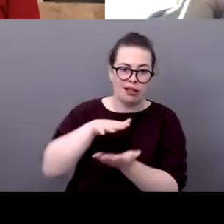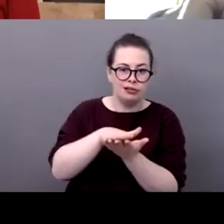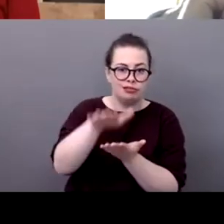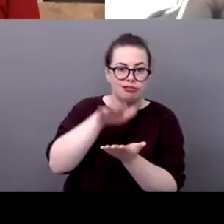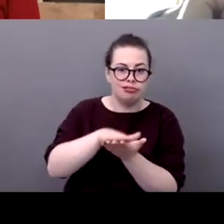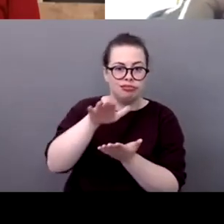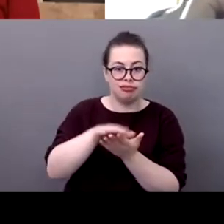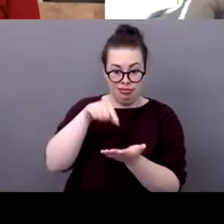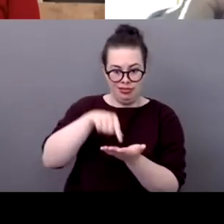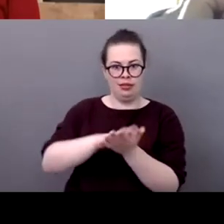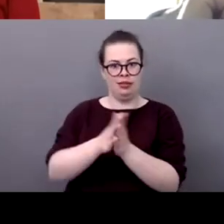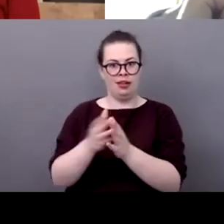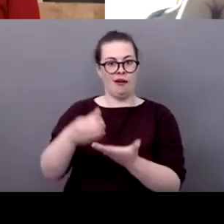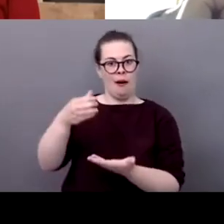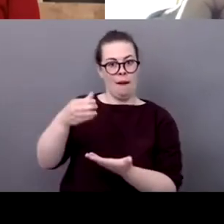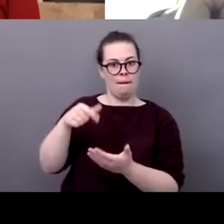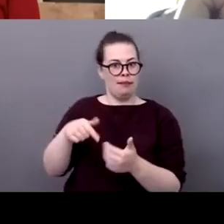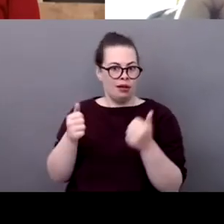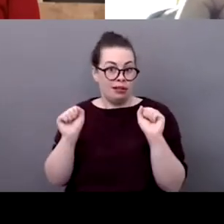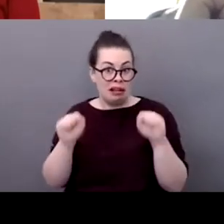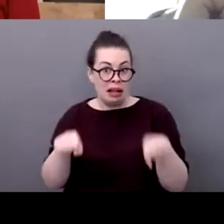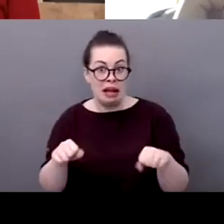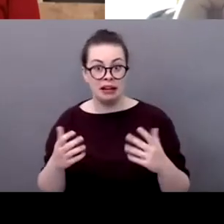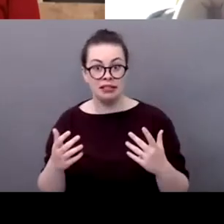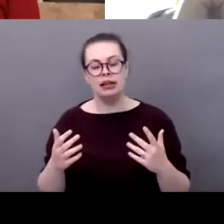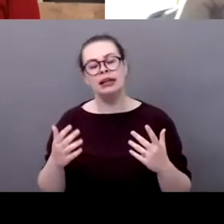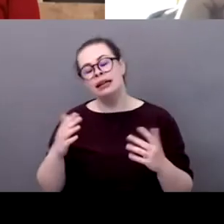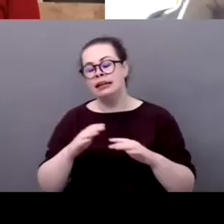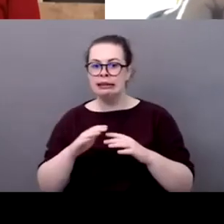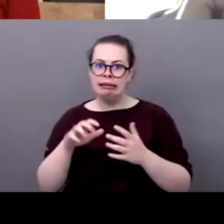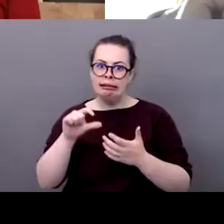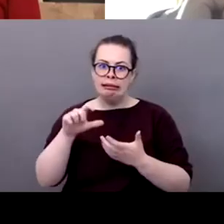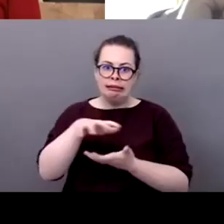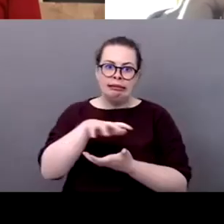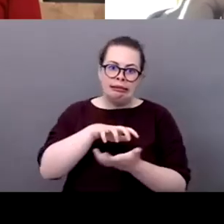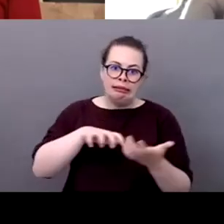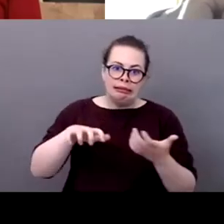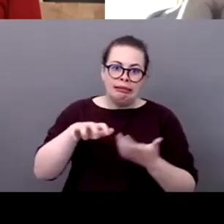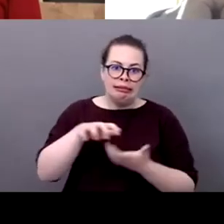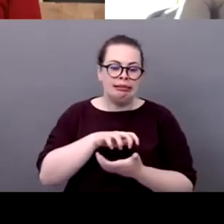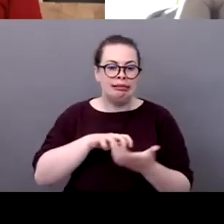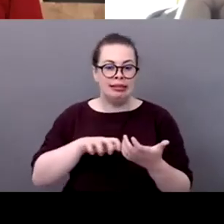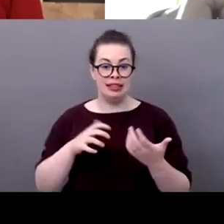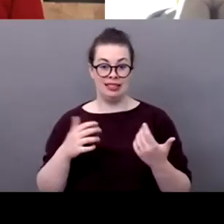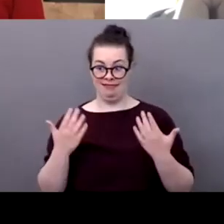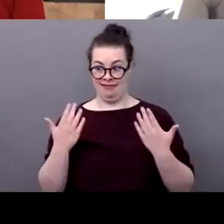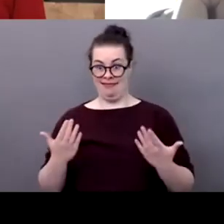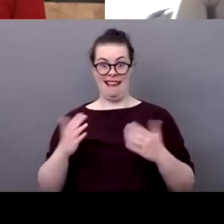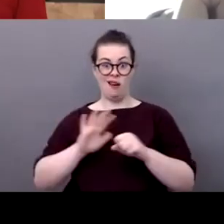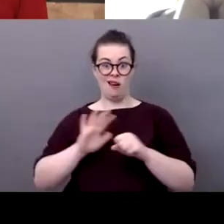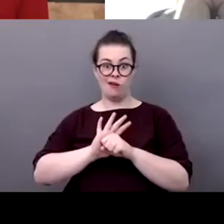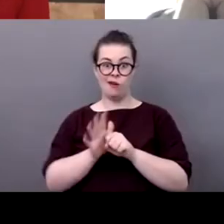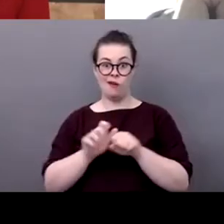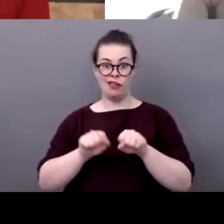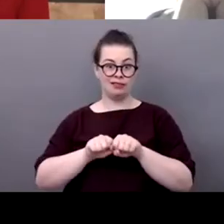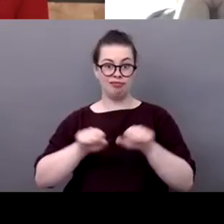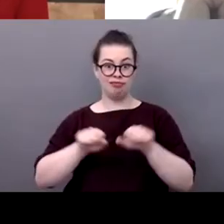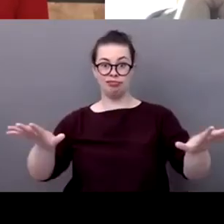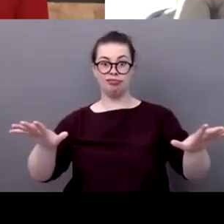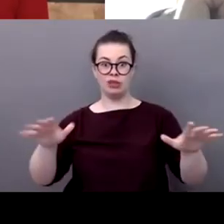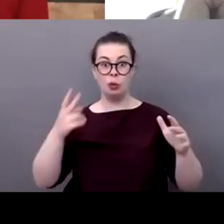On a tous vécu la crise du Covid, on la vit toujours. Et c'est vrai que je suis alerté, par exemple, par des restaurateurs